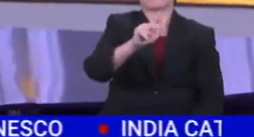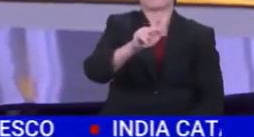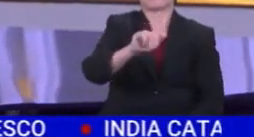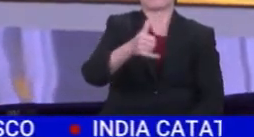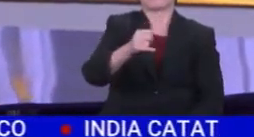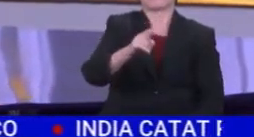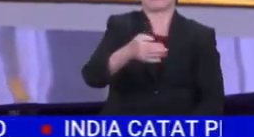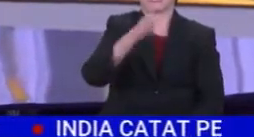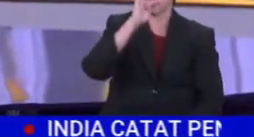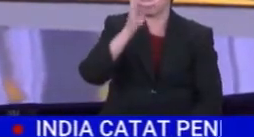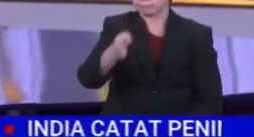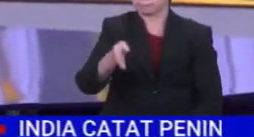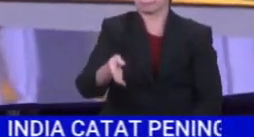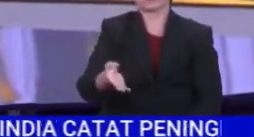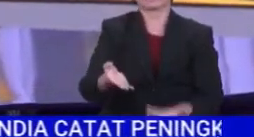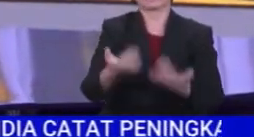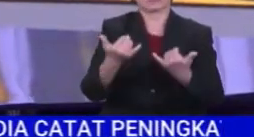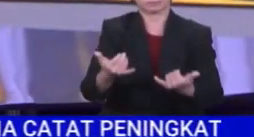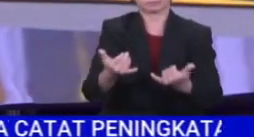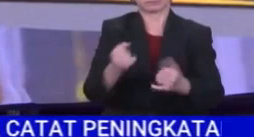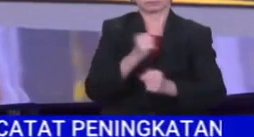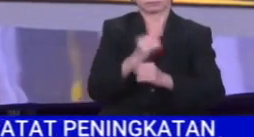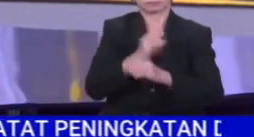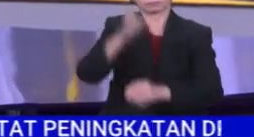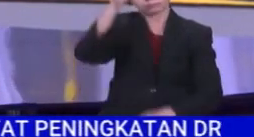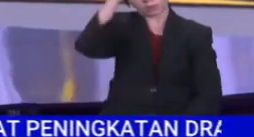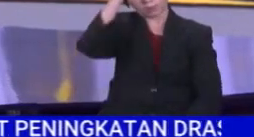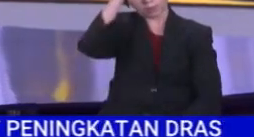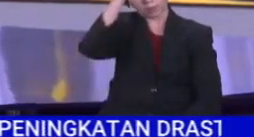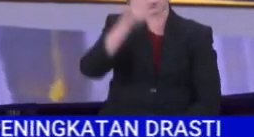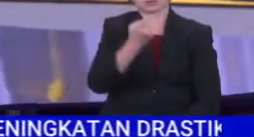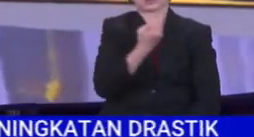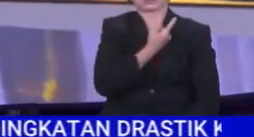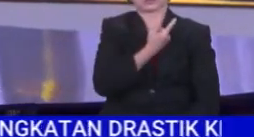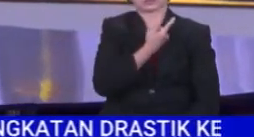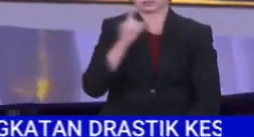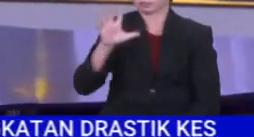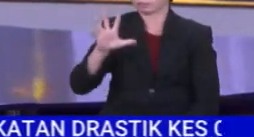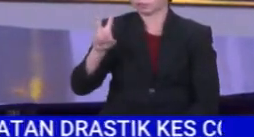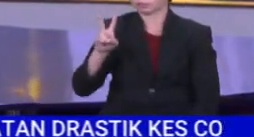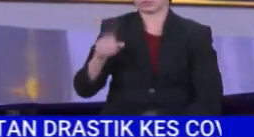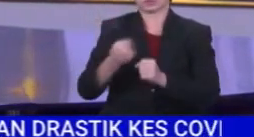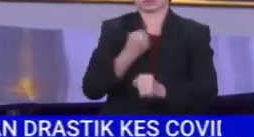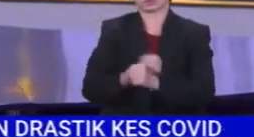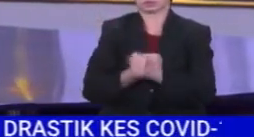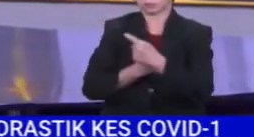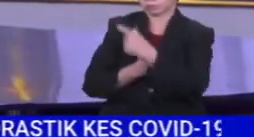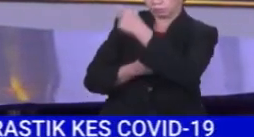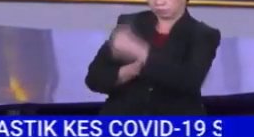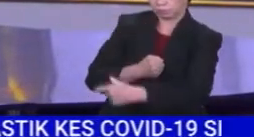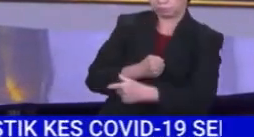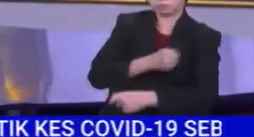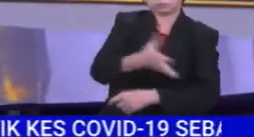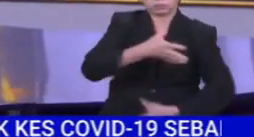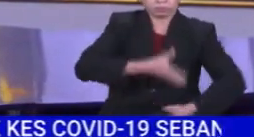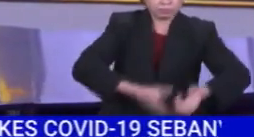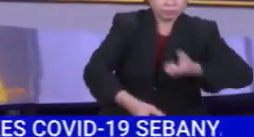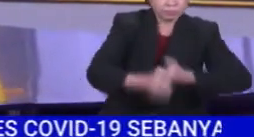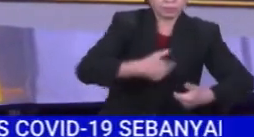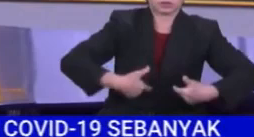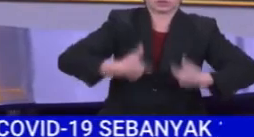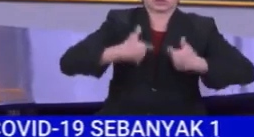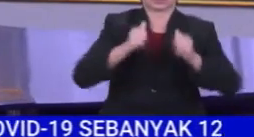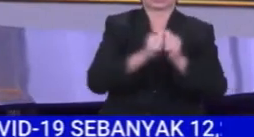terus mencurah Bakti kali ini kegigihan Bapa tunggal rombi Ahmad 50 tahun yang juga seorang nelayan menjalani